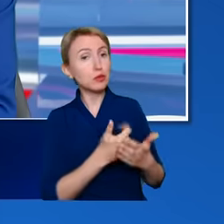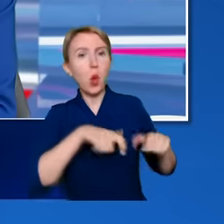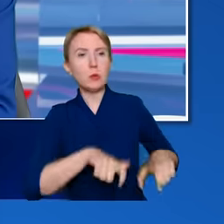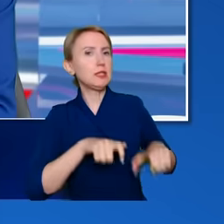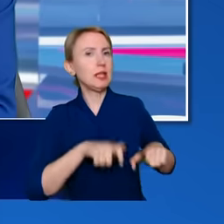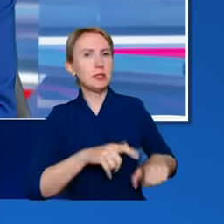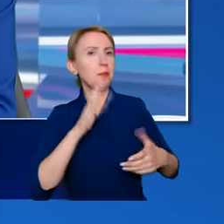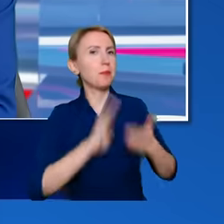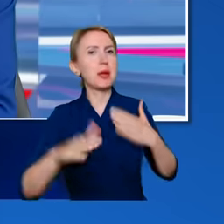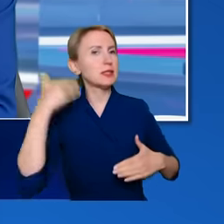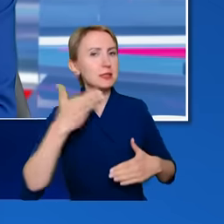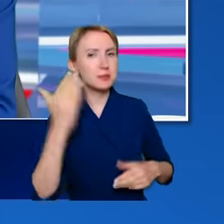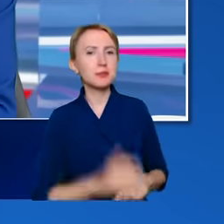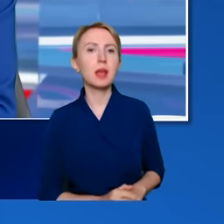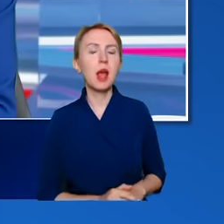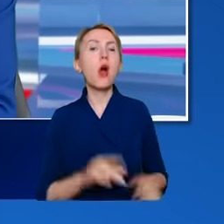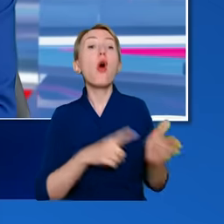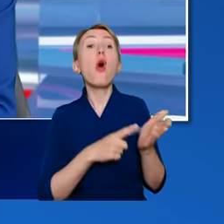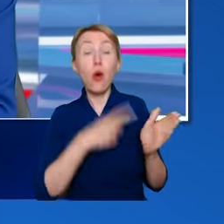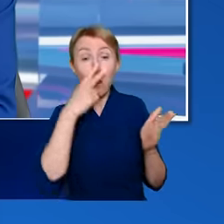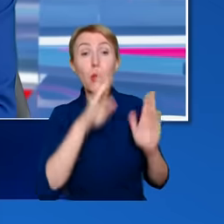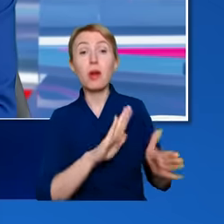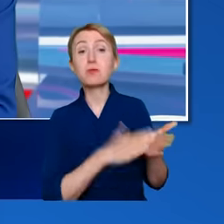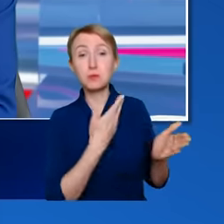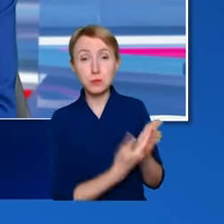się nie odezwać. To jest właśnie przykład